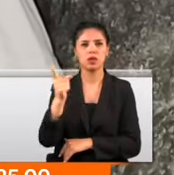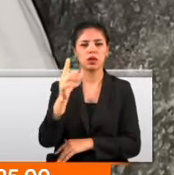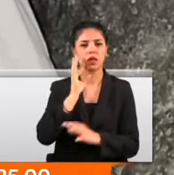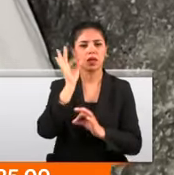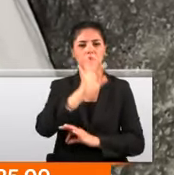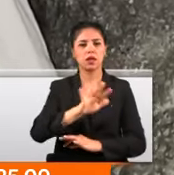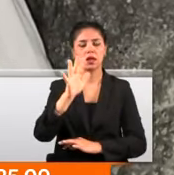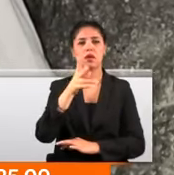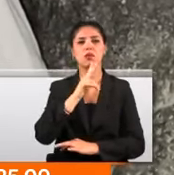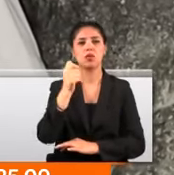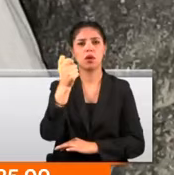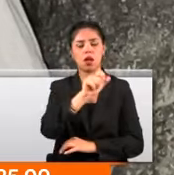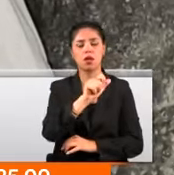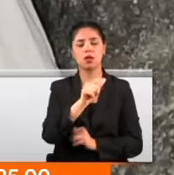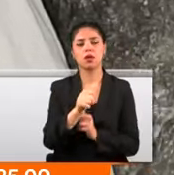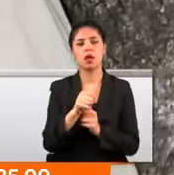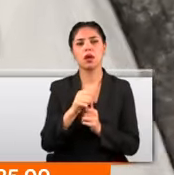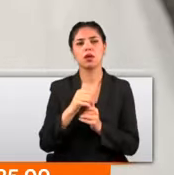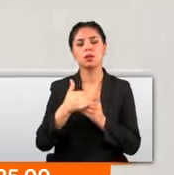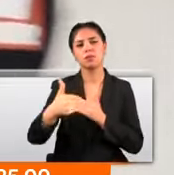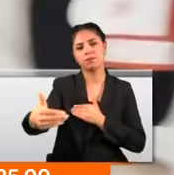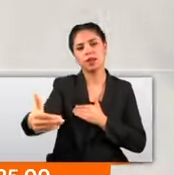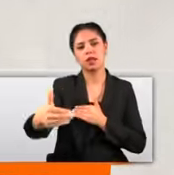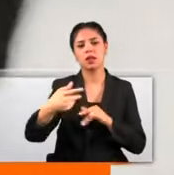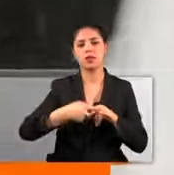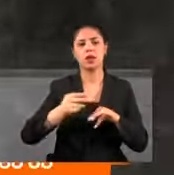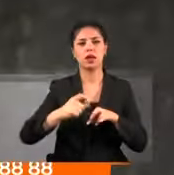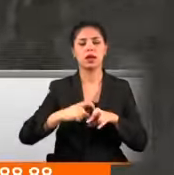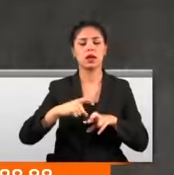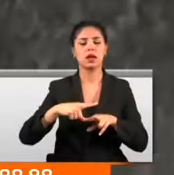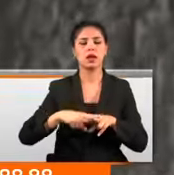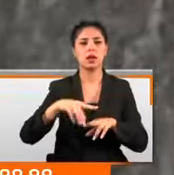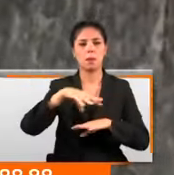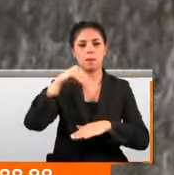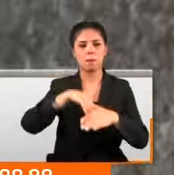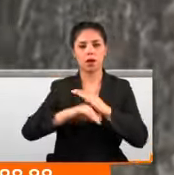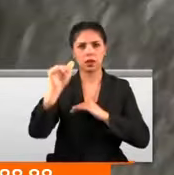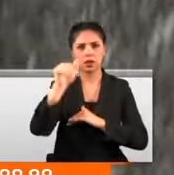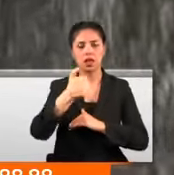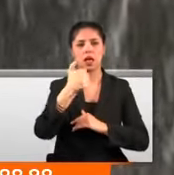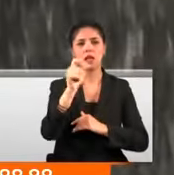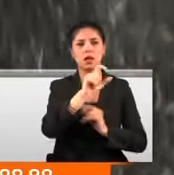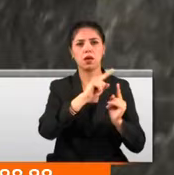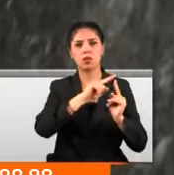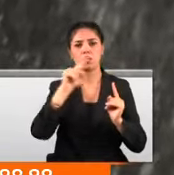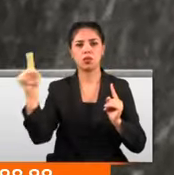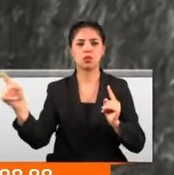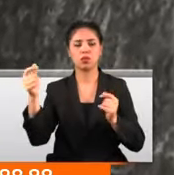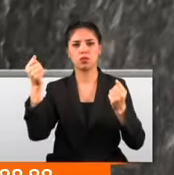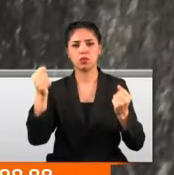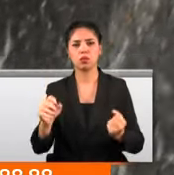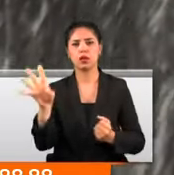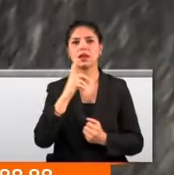ay uzaklaşarak tefekkür etmek üzere Hira Mağarası'na geldi ve 6 ay boyunca burada tefekkür etti. Ve 40